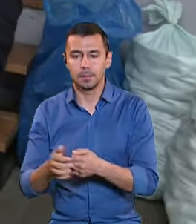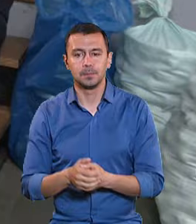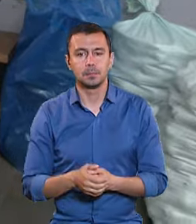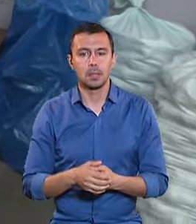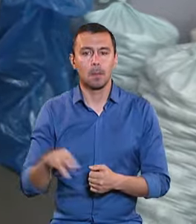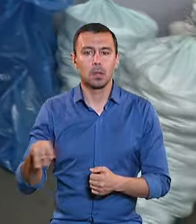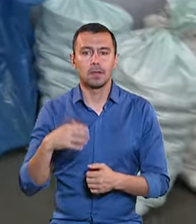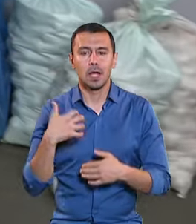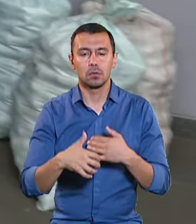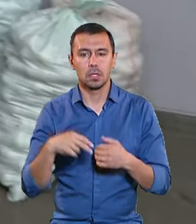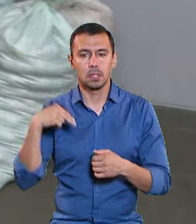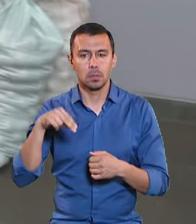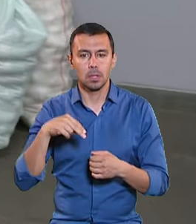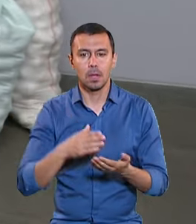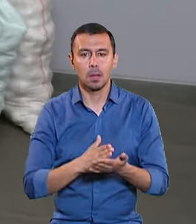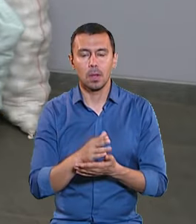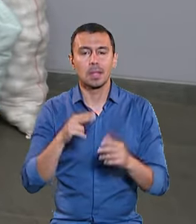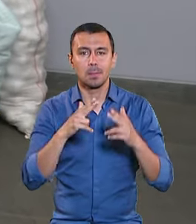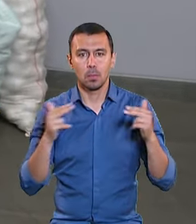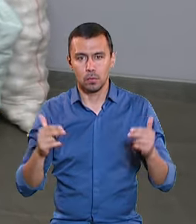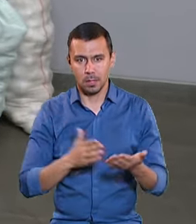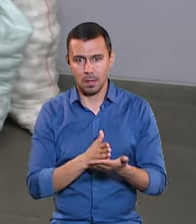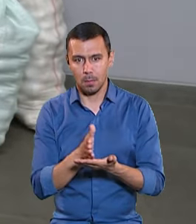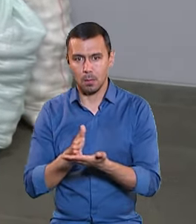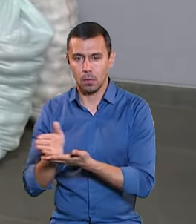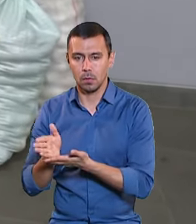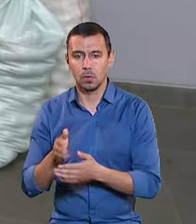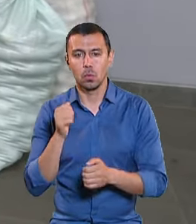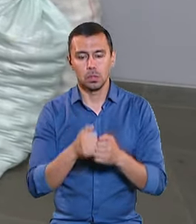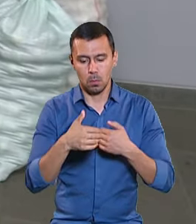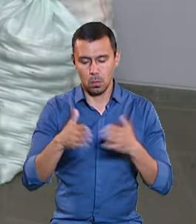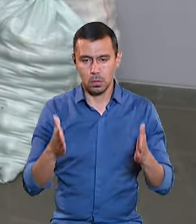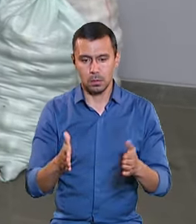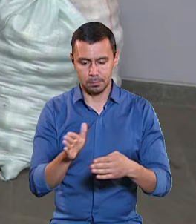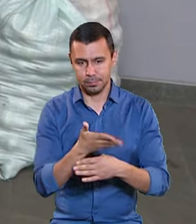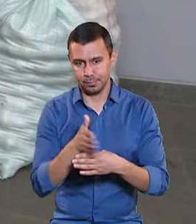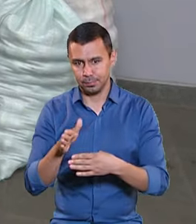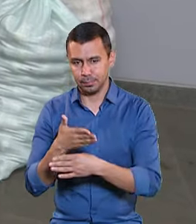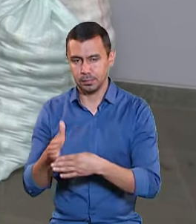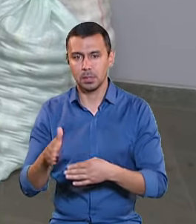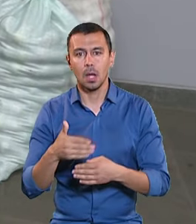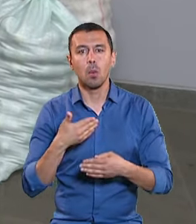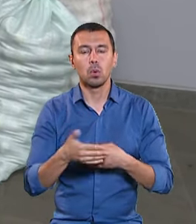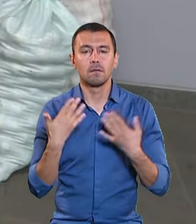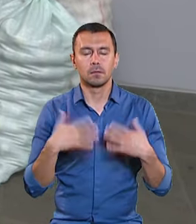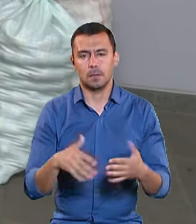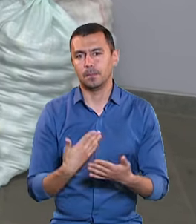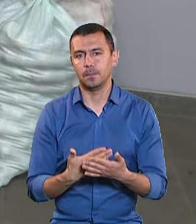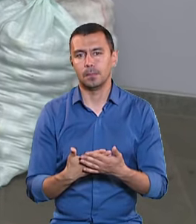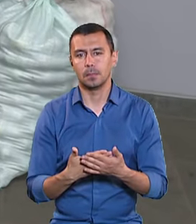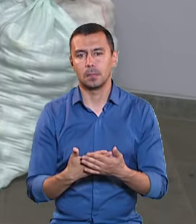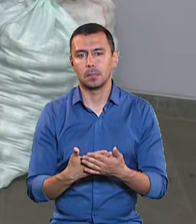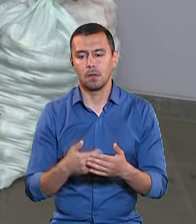Миколаївська, Херсонський, Запорізький напрямок і Дніпропетровський напрямок. Ось, кожні посилки діляться, і потім вже там